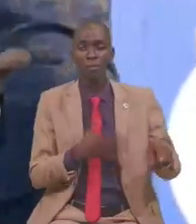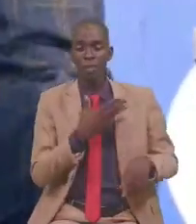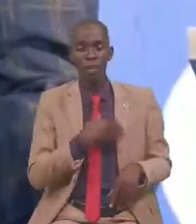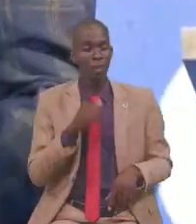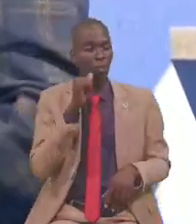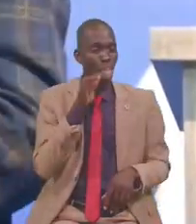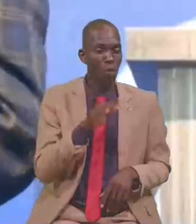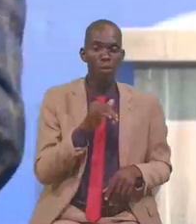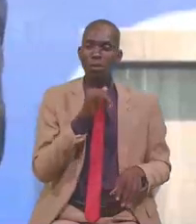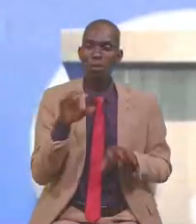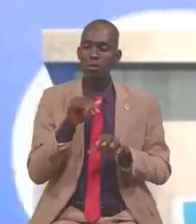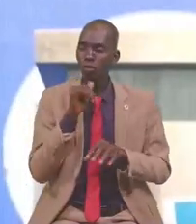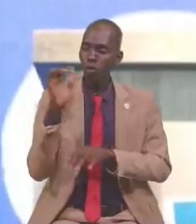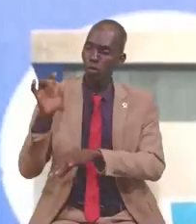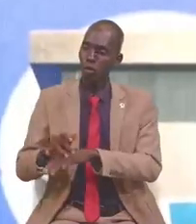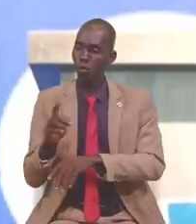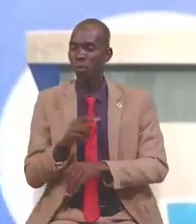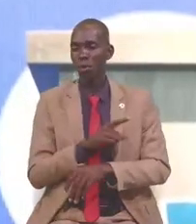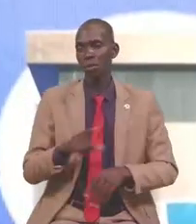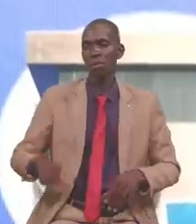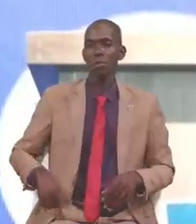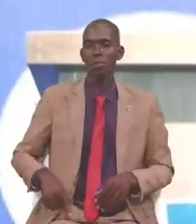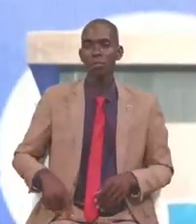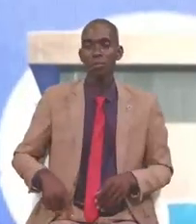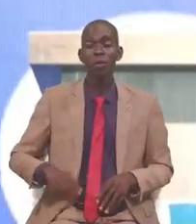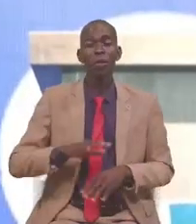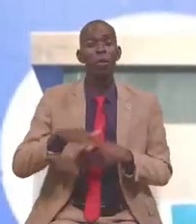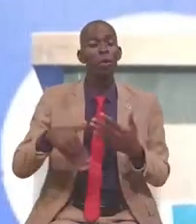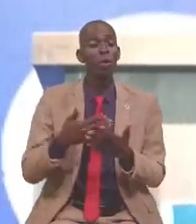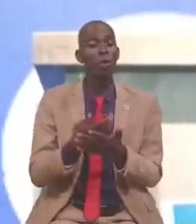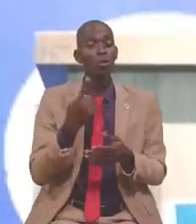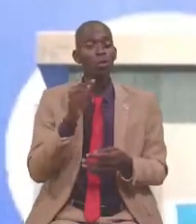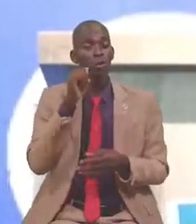Elle n'a pas physiquement touché le Seigneur. Tout ce qu'elle a fait,